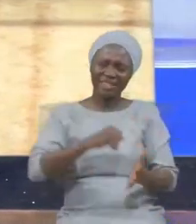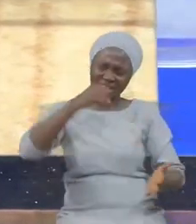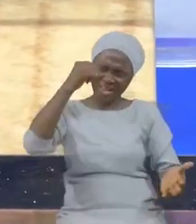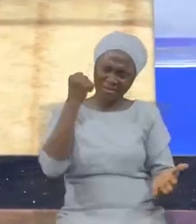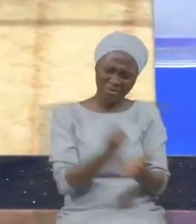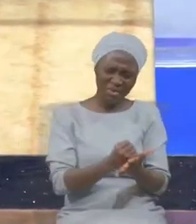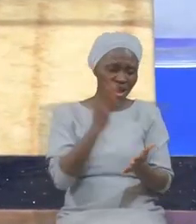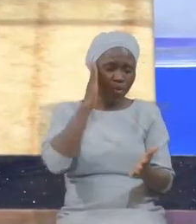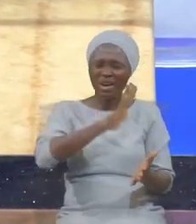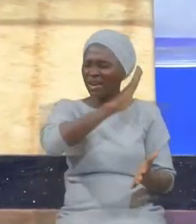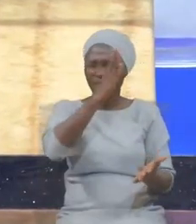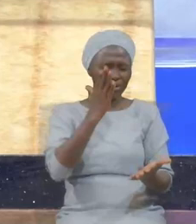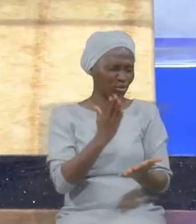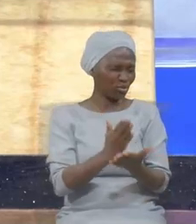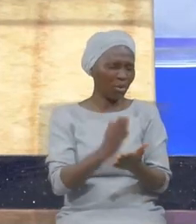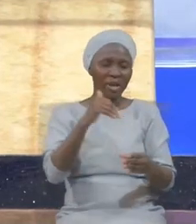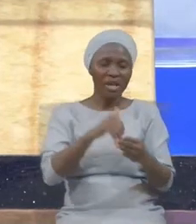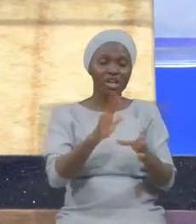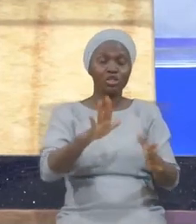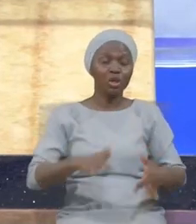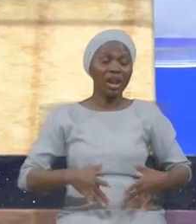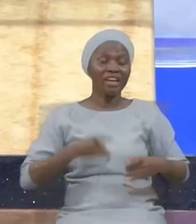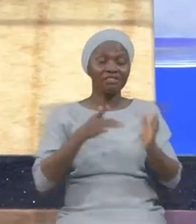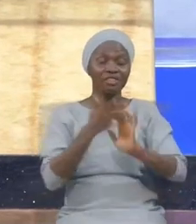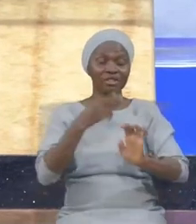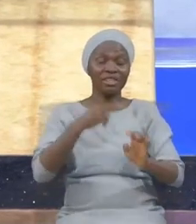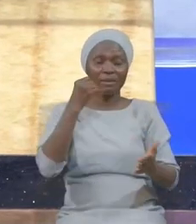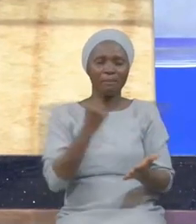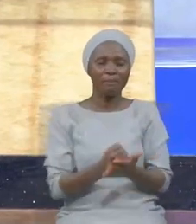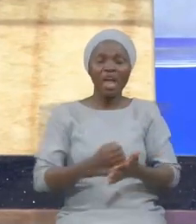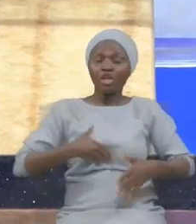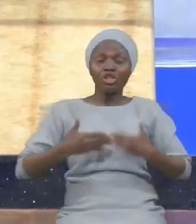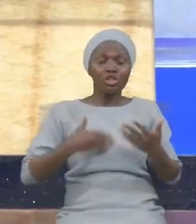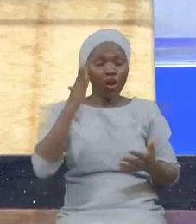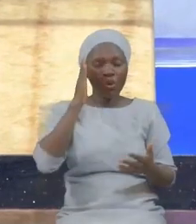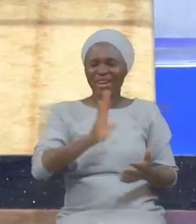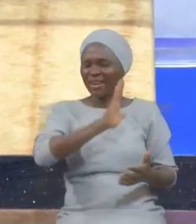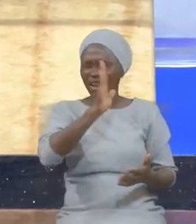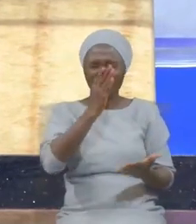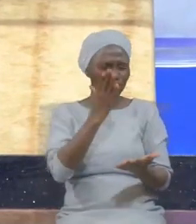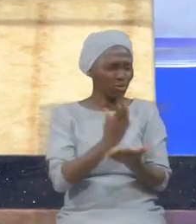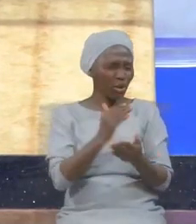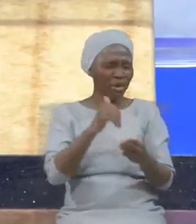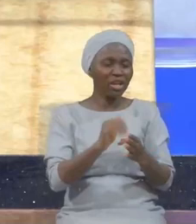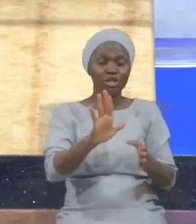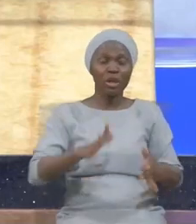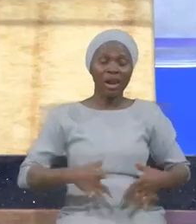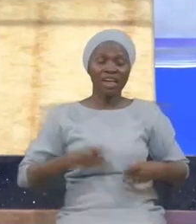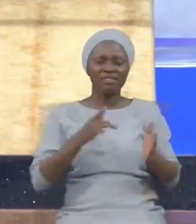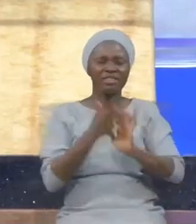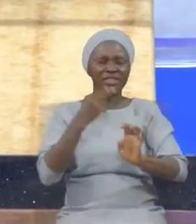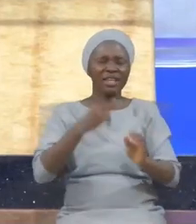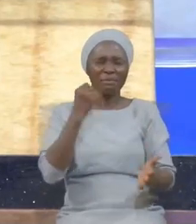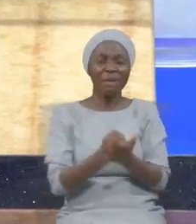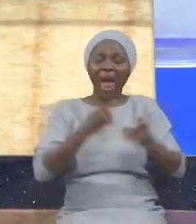Et cette amen ne s'assurera jamais dans votre vie. La joie ne s'assurera jamais dans votre vie. Alléluia